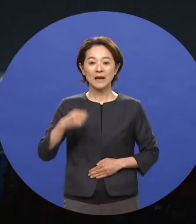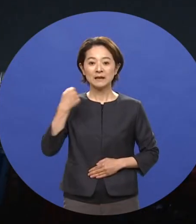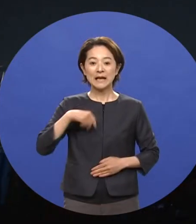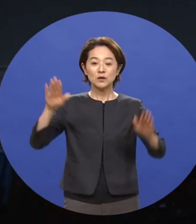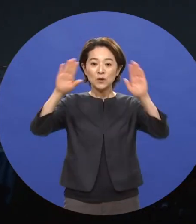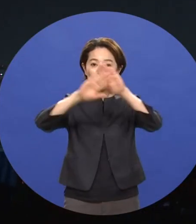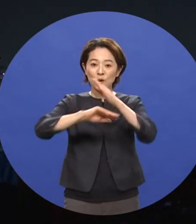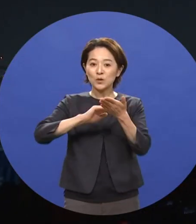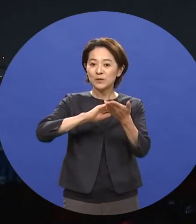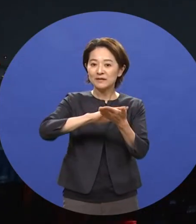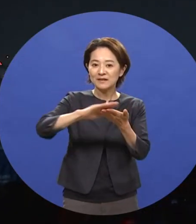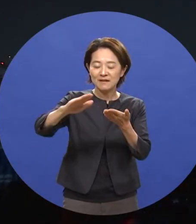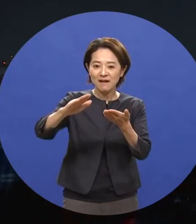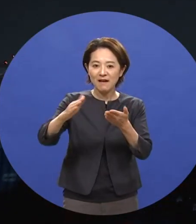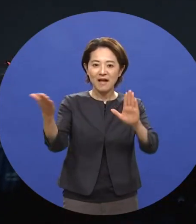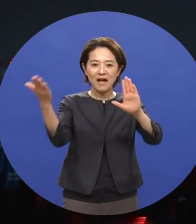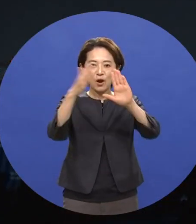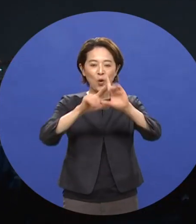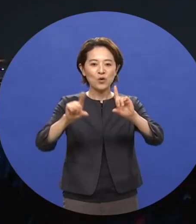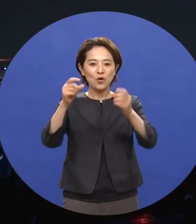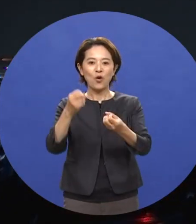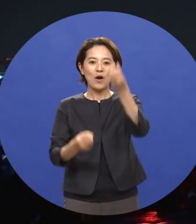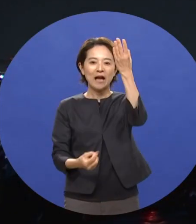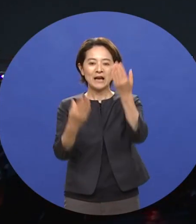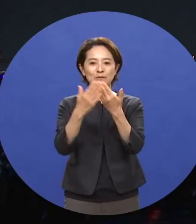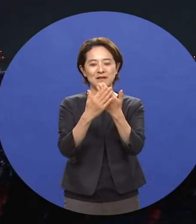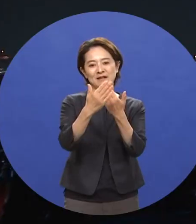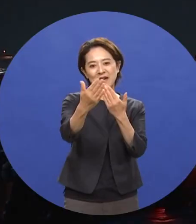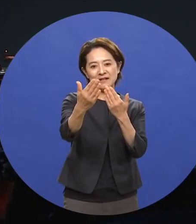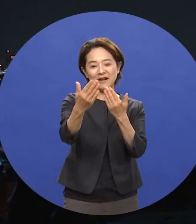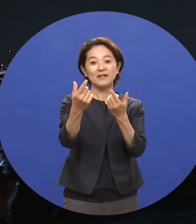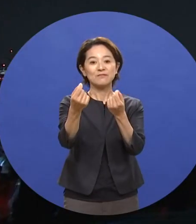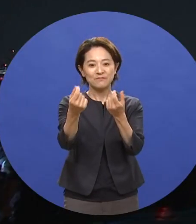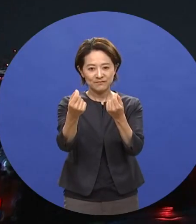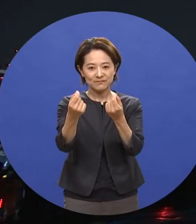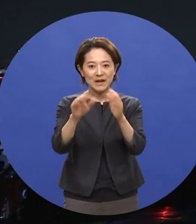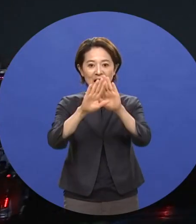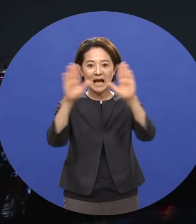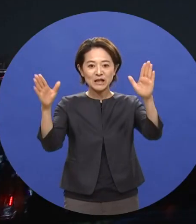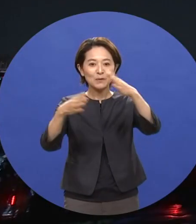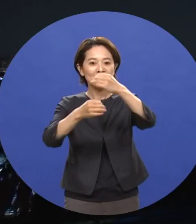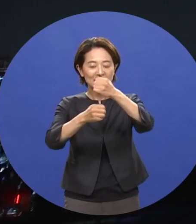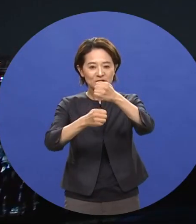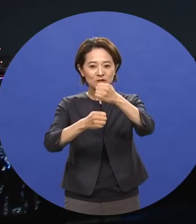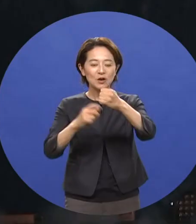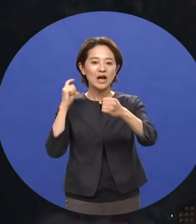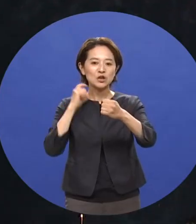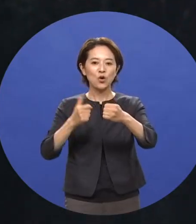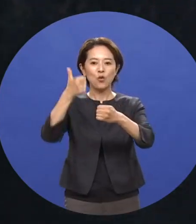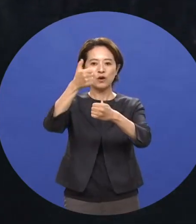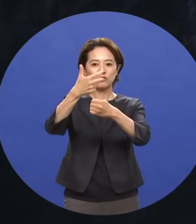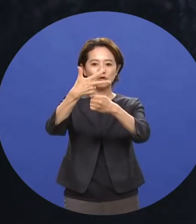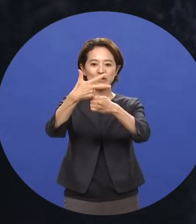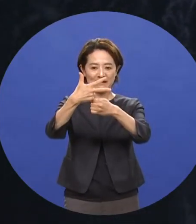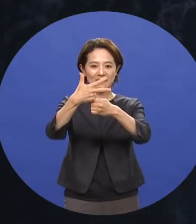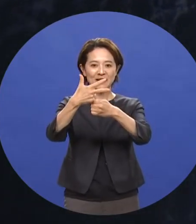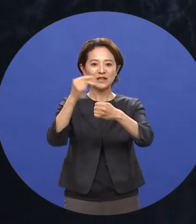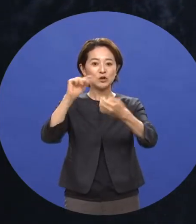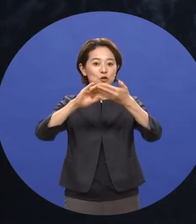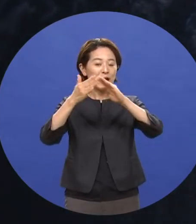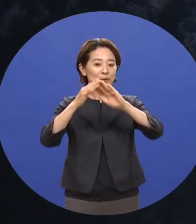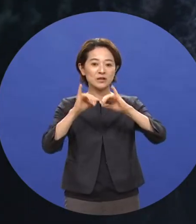夏の夜空を彩る高等花火大会。1982年、昭和57年